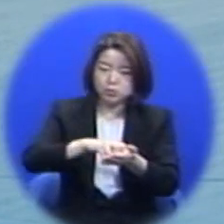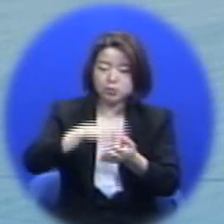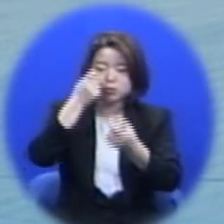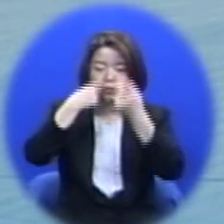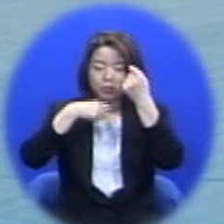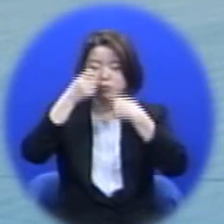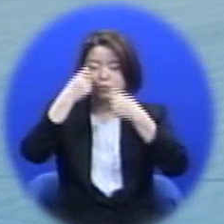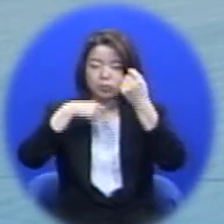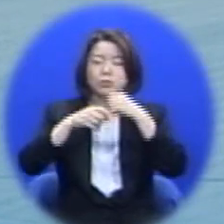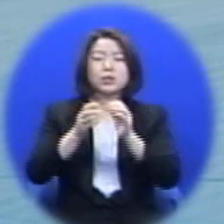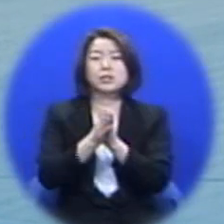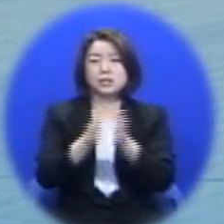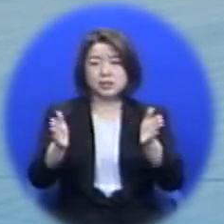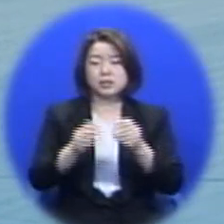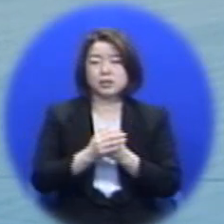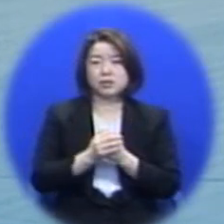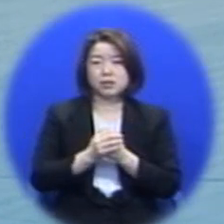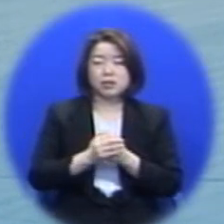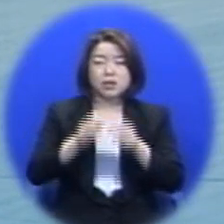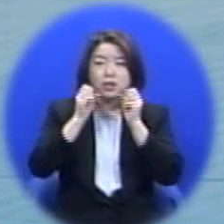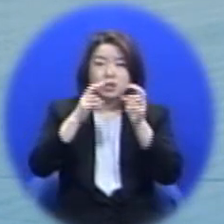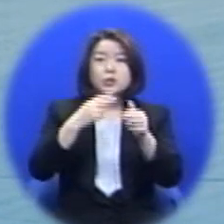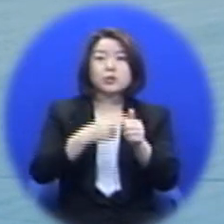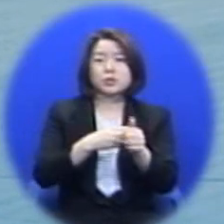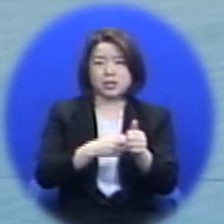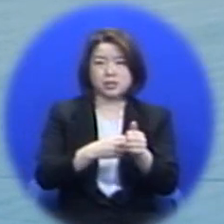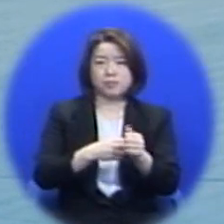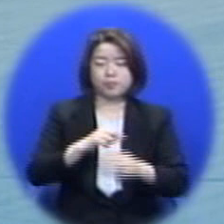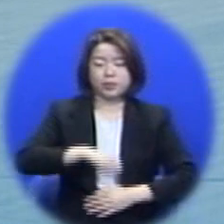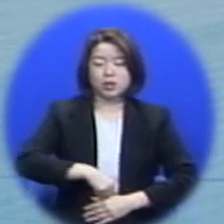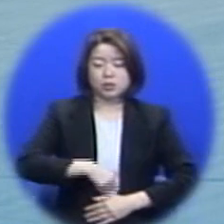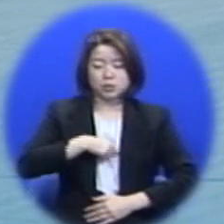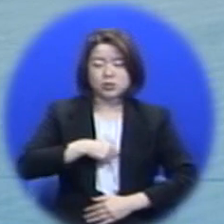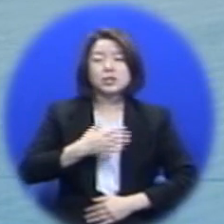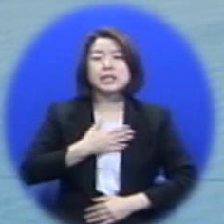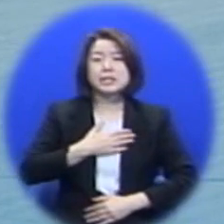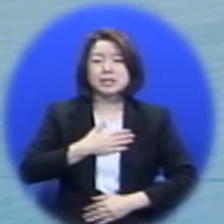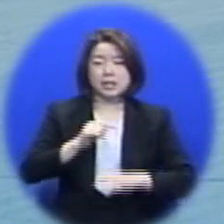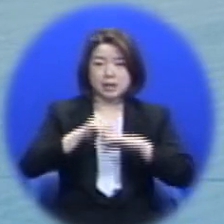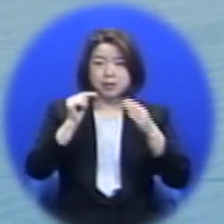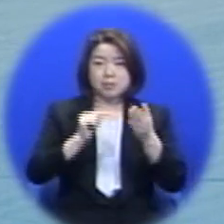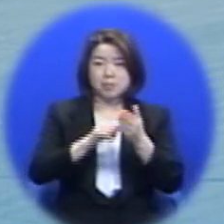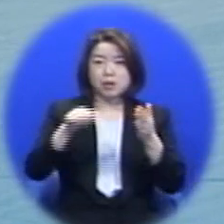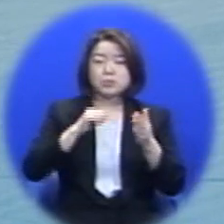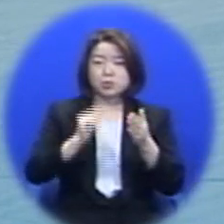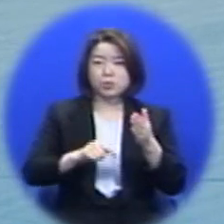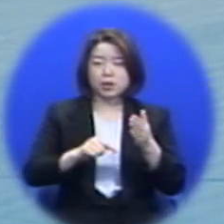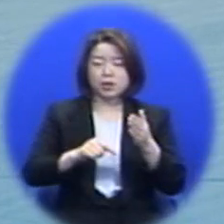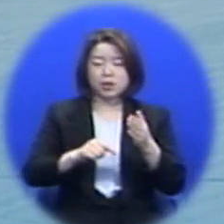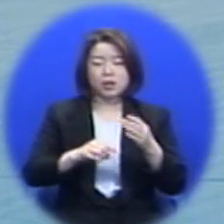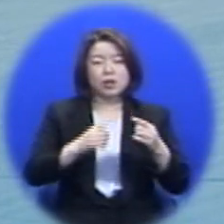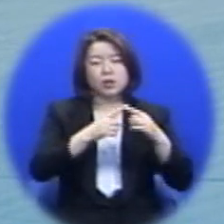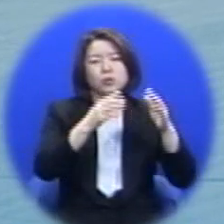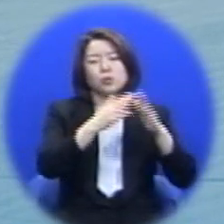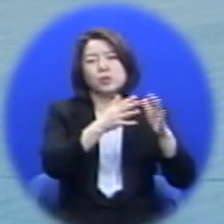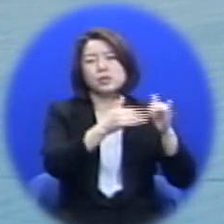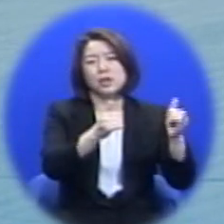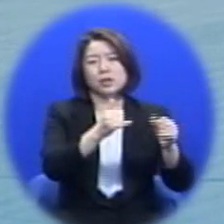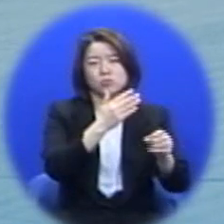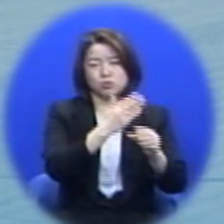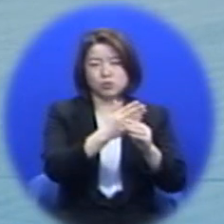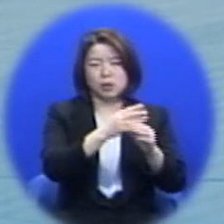시작했어요. 선교사님, 솔직히 지금 제 마음속에 우리 교인 중에 미운 사람이 두 사람이